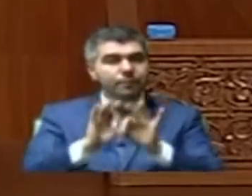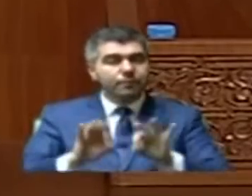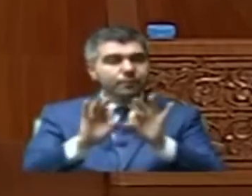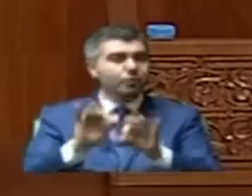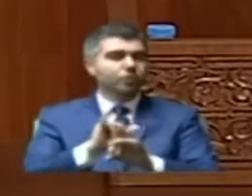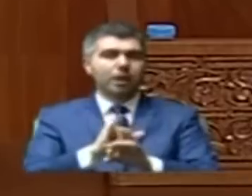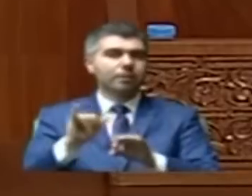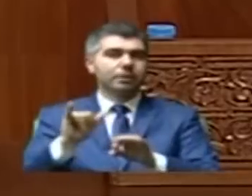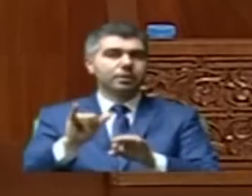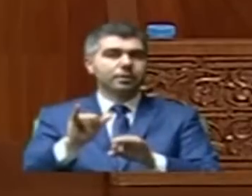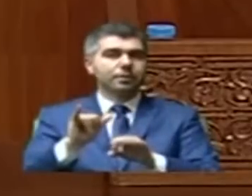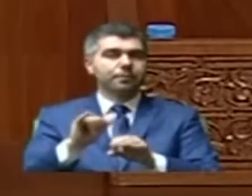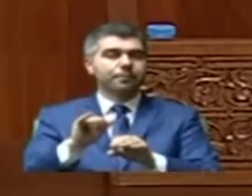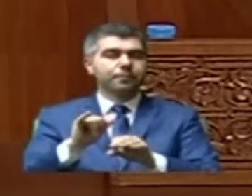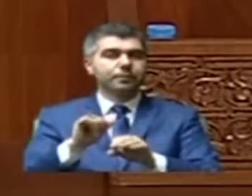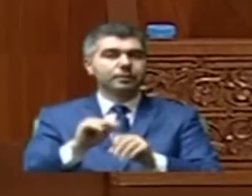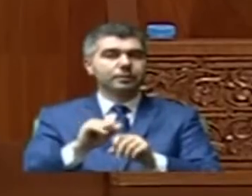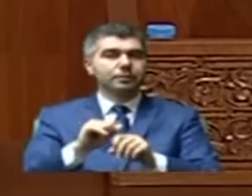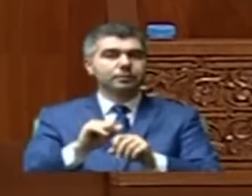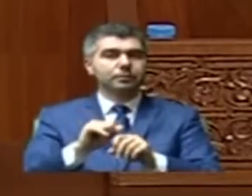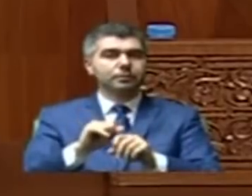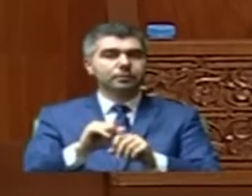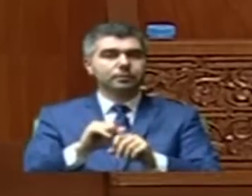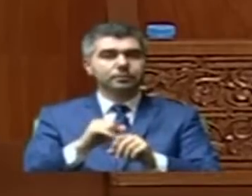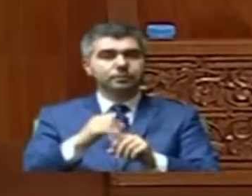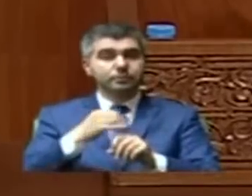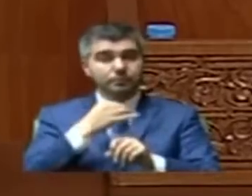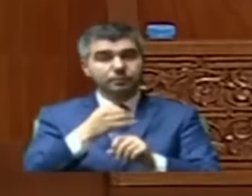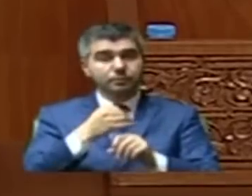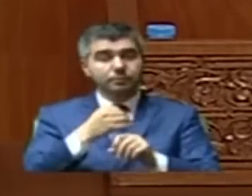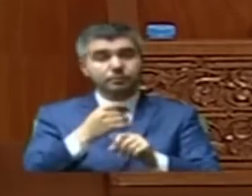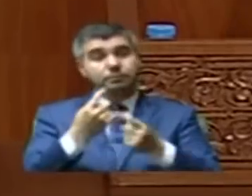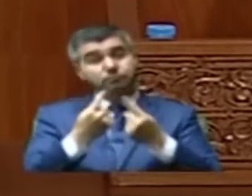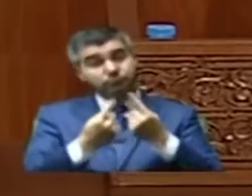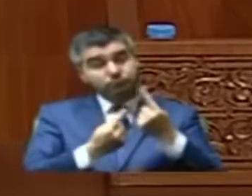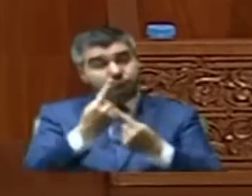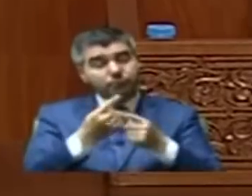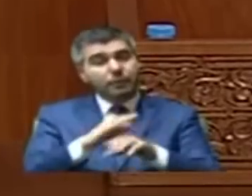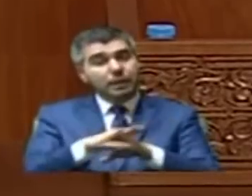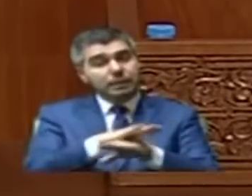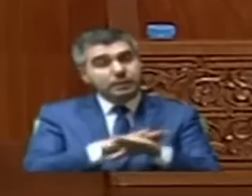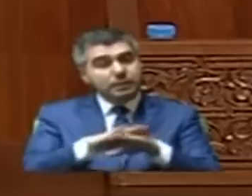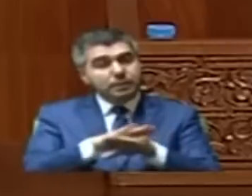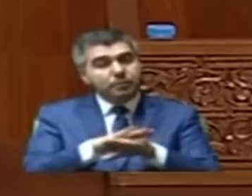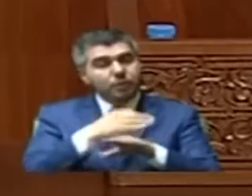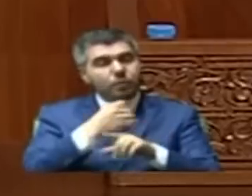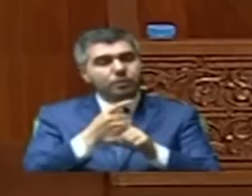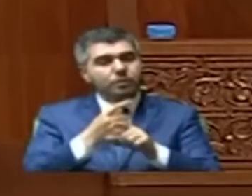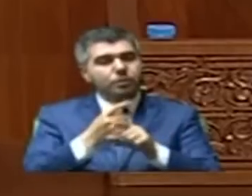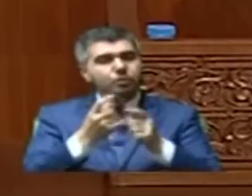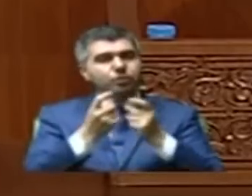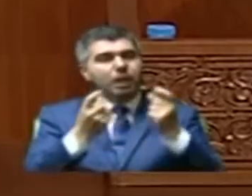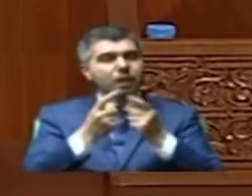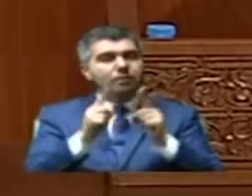يمكنش يغمر لان وخا بين قوسين استسمح الاخوان ديال السي جم لان